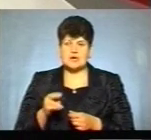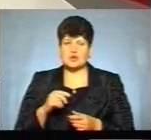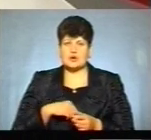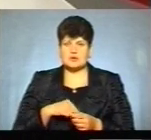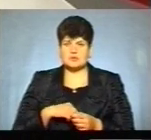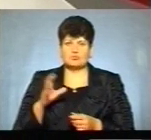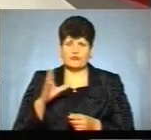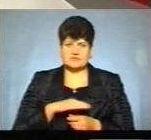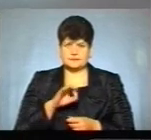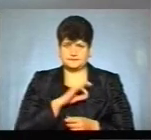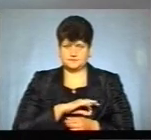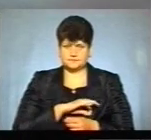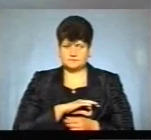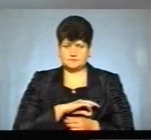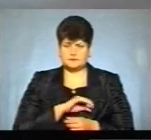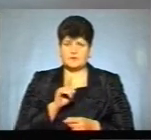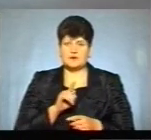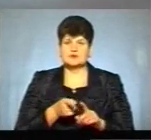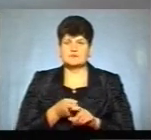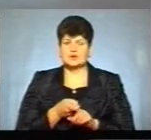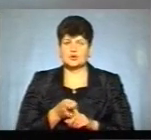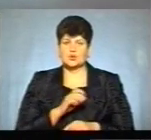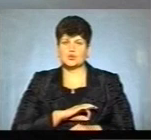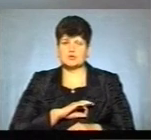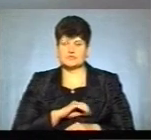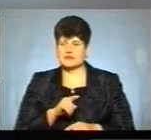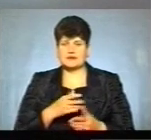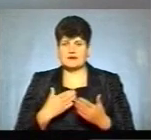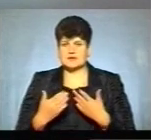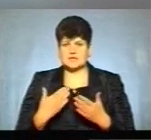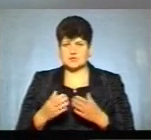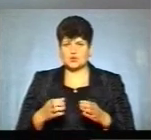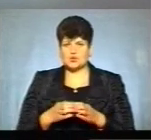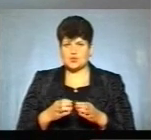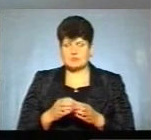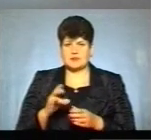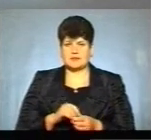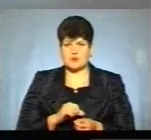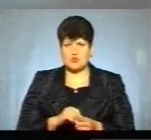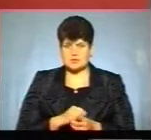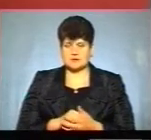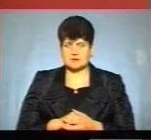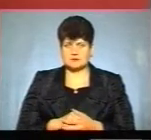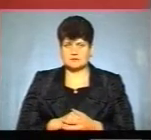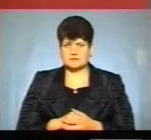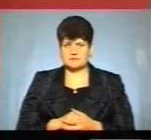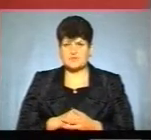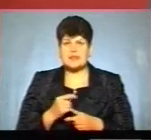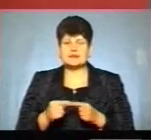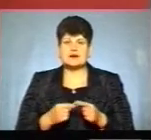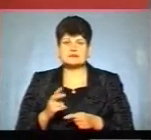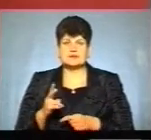всі вживають. А стосовно юридичної, то вони не віднесені до групи наркотиків. А наслідки для здоров'я? А